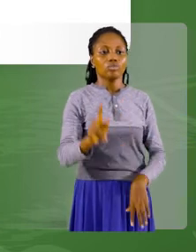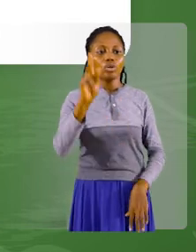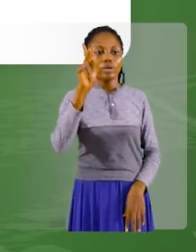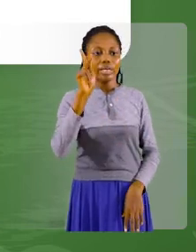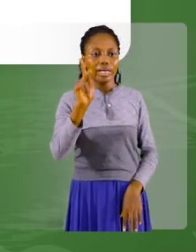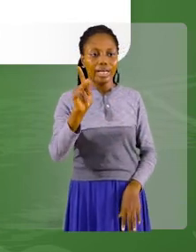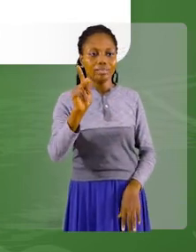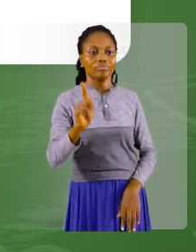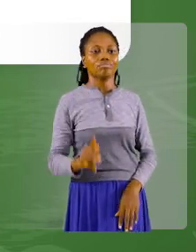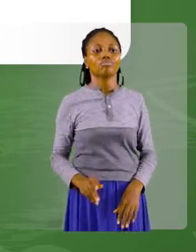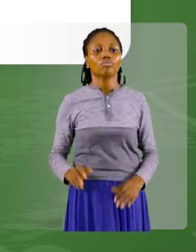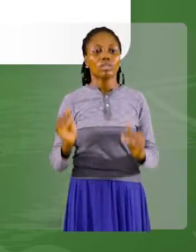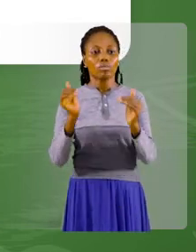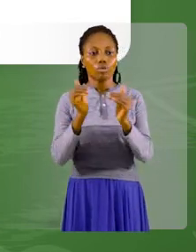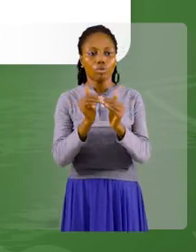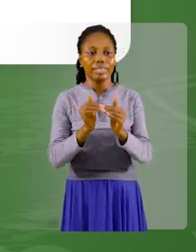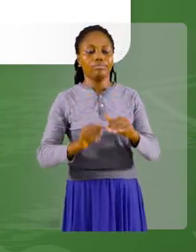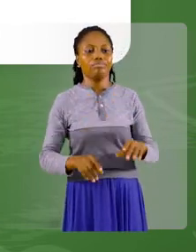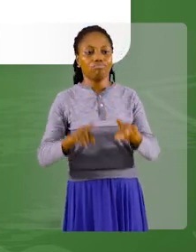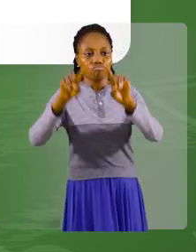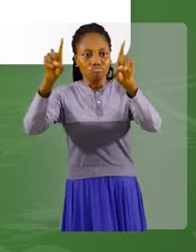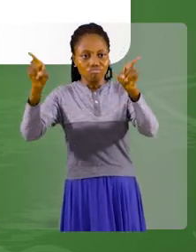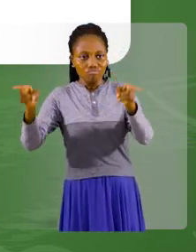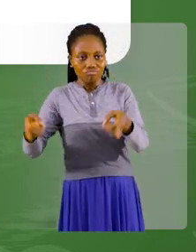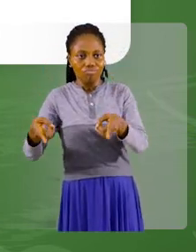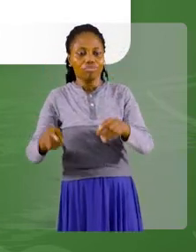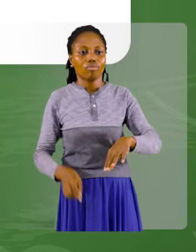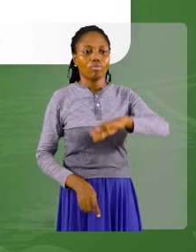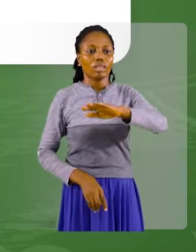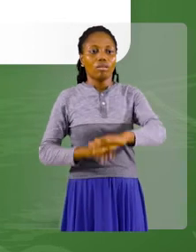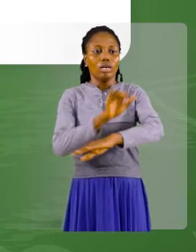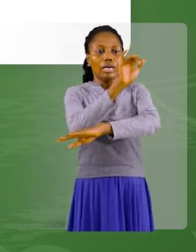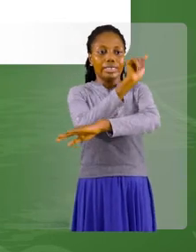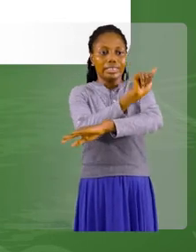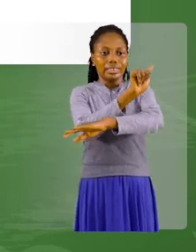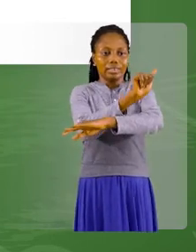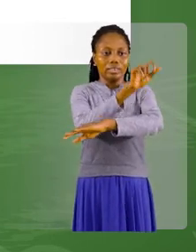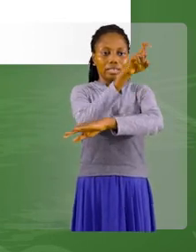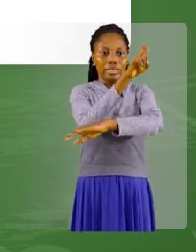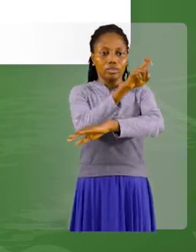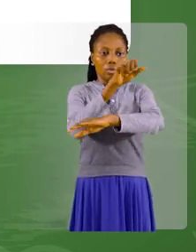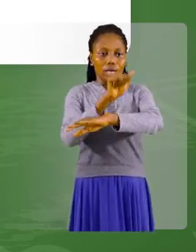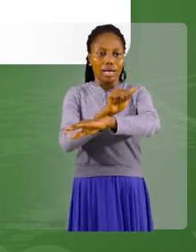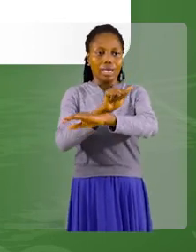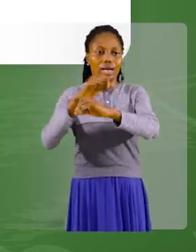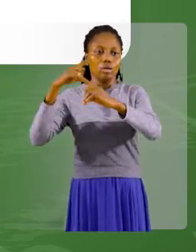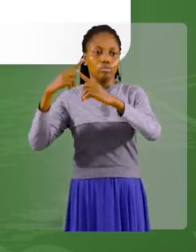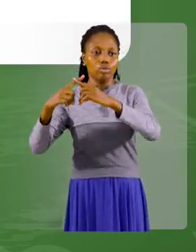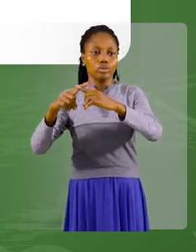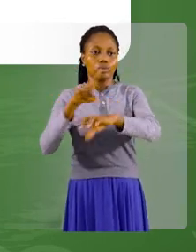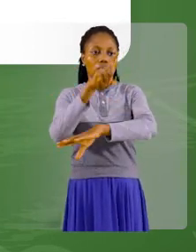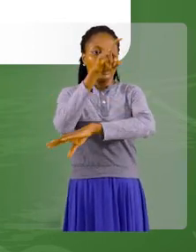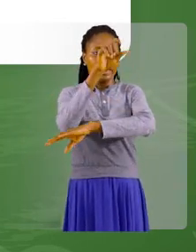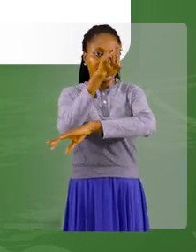alors K a pour coordonnées x de A plus x de B